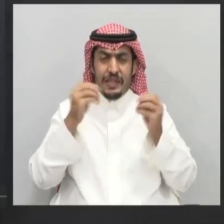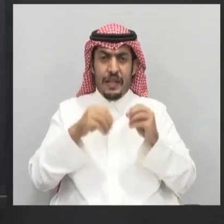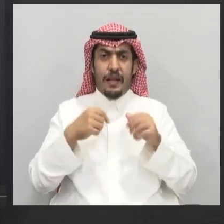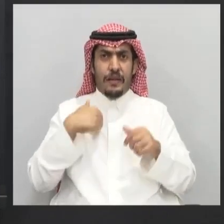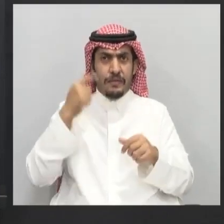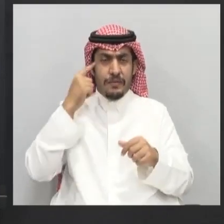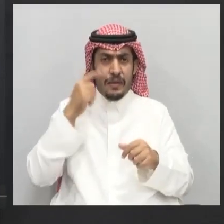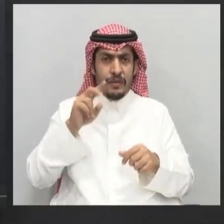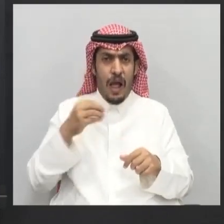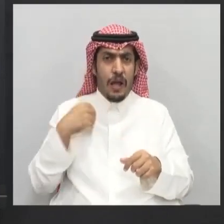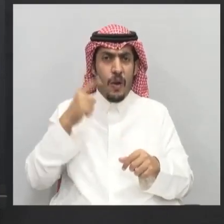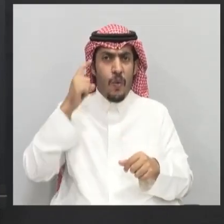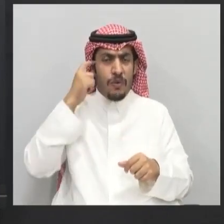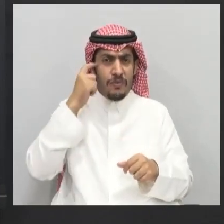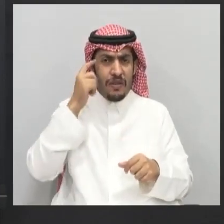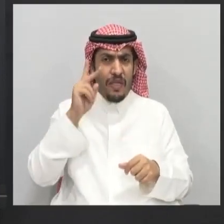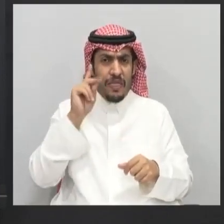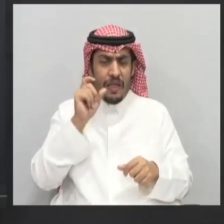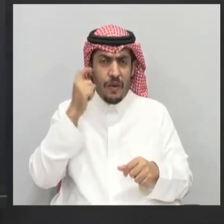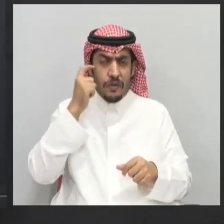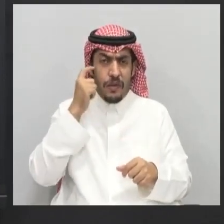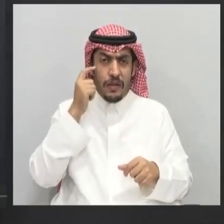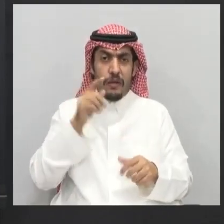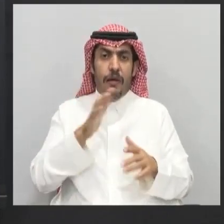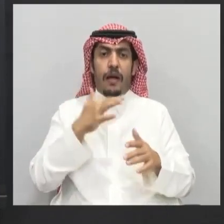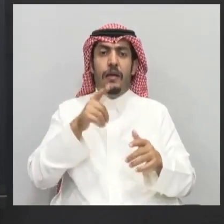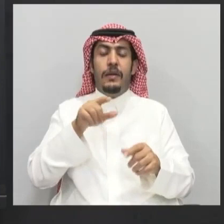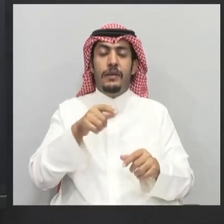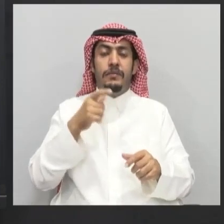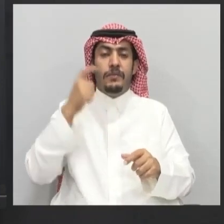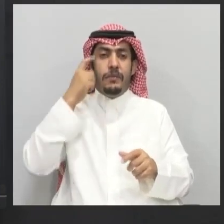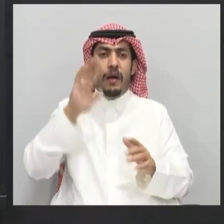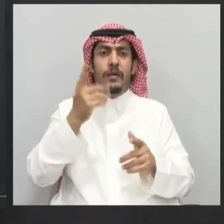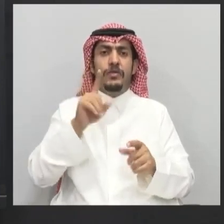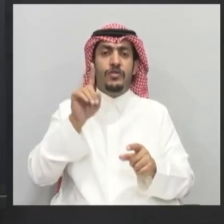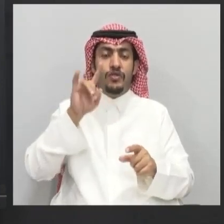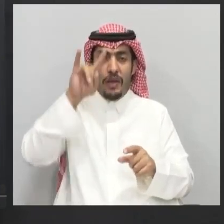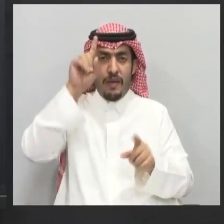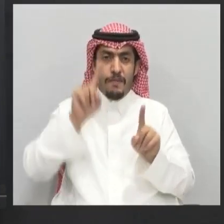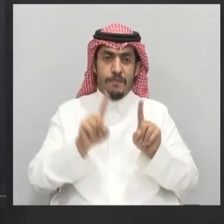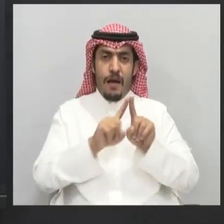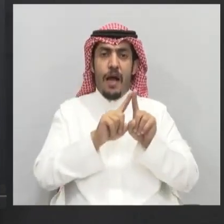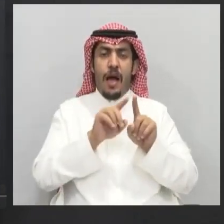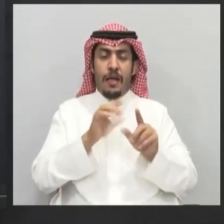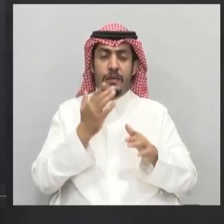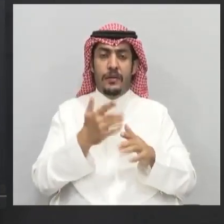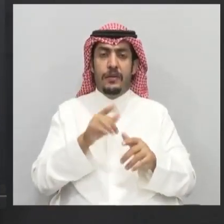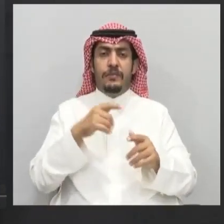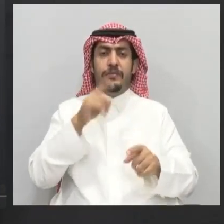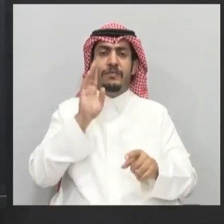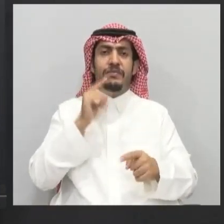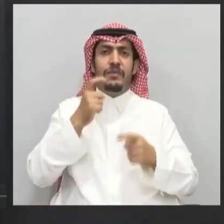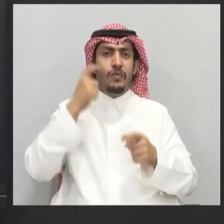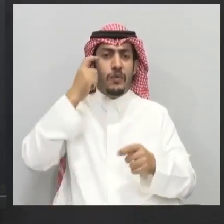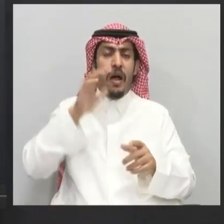ولا افتح باب للوسوسه فاذا فتح الباب الوسوسه ما تركك الشيطان في هذا الباب واستمر